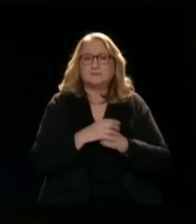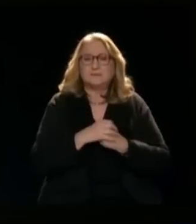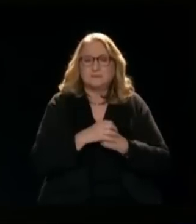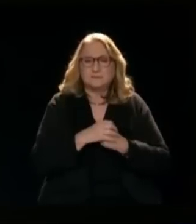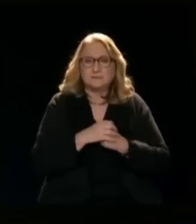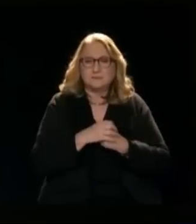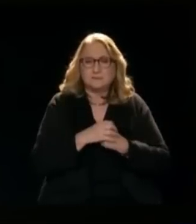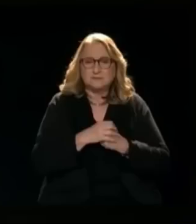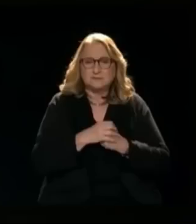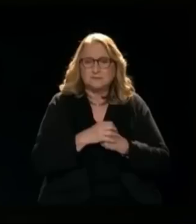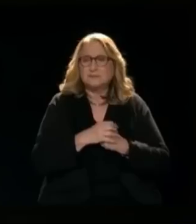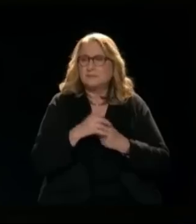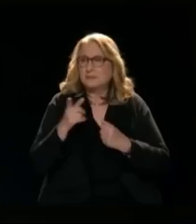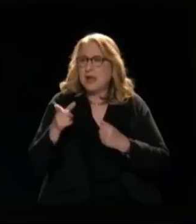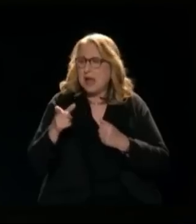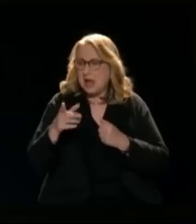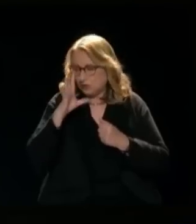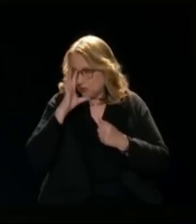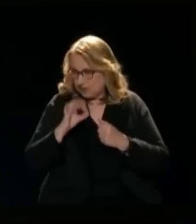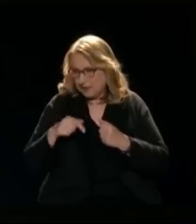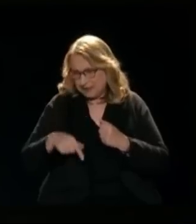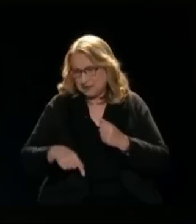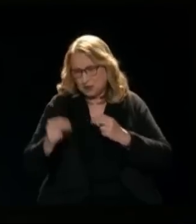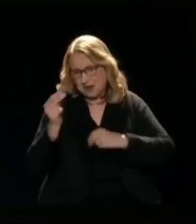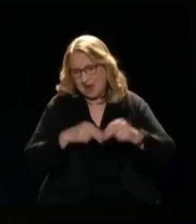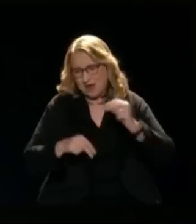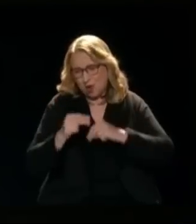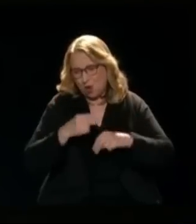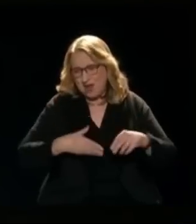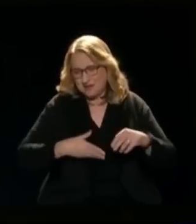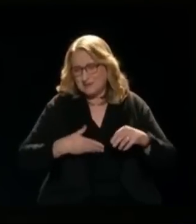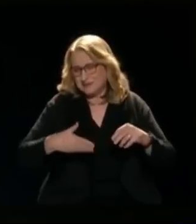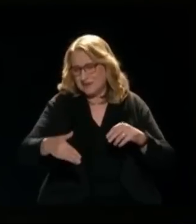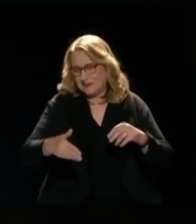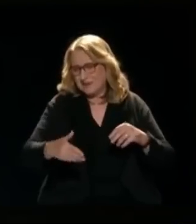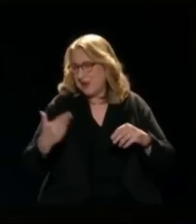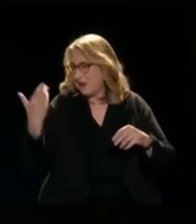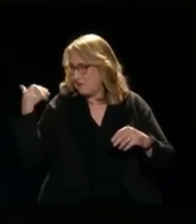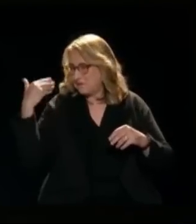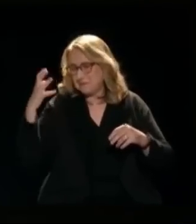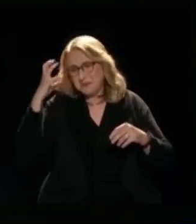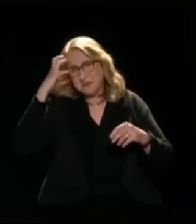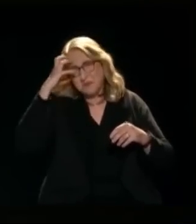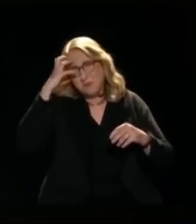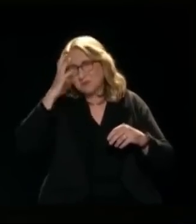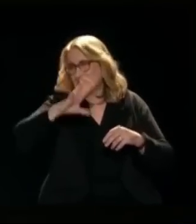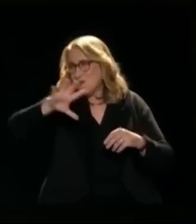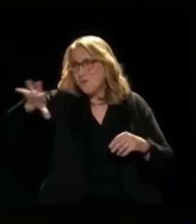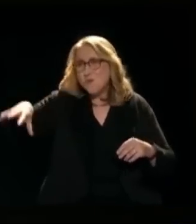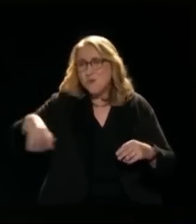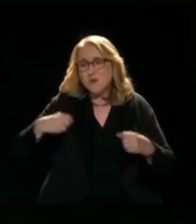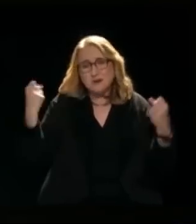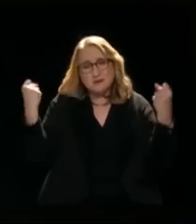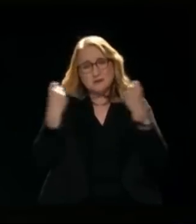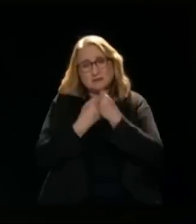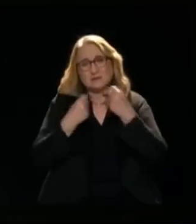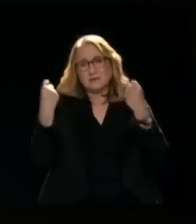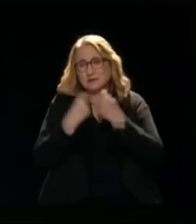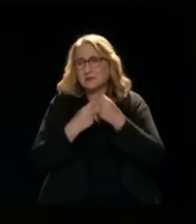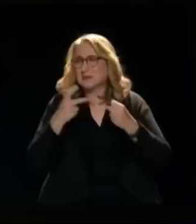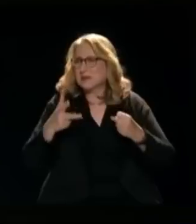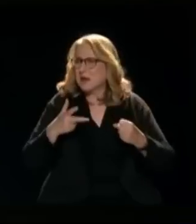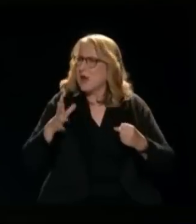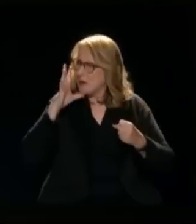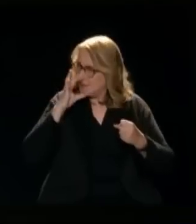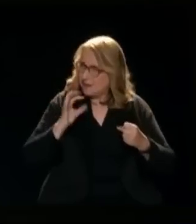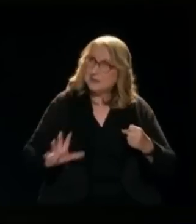σκιά ενός πραγματικού δυστυχήματος. Γίνονται ατυχήματα και δυστυχήματα σε ολόκληρο τον κόσμο, στο σιδηροδρομικό δίκτυο,